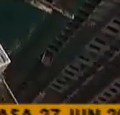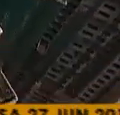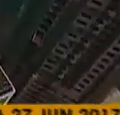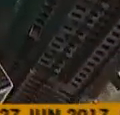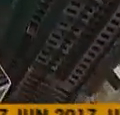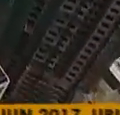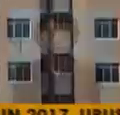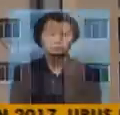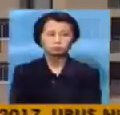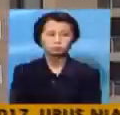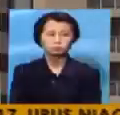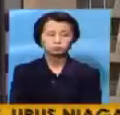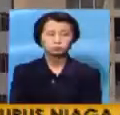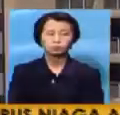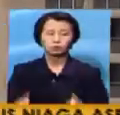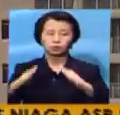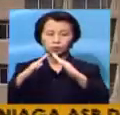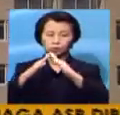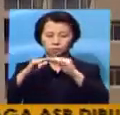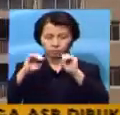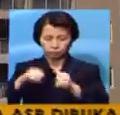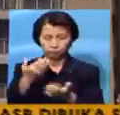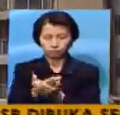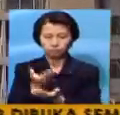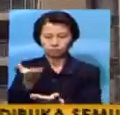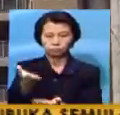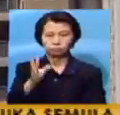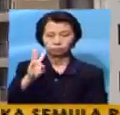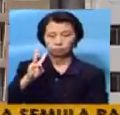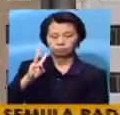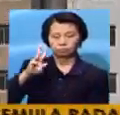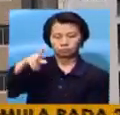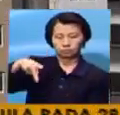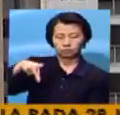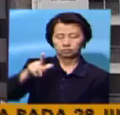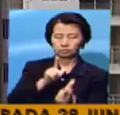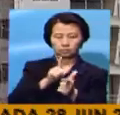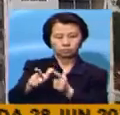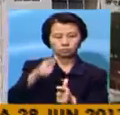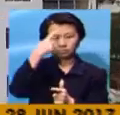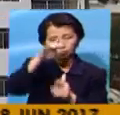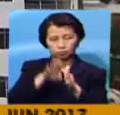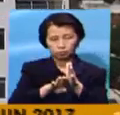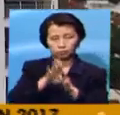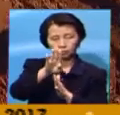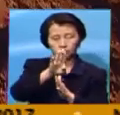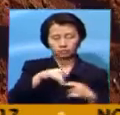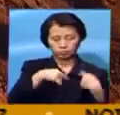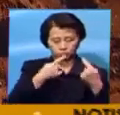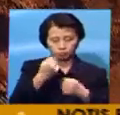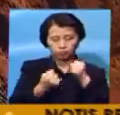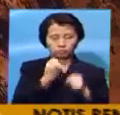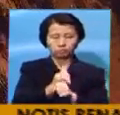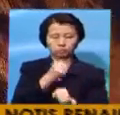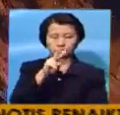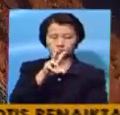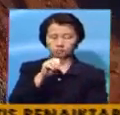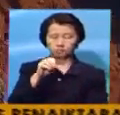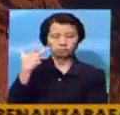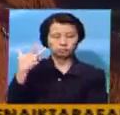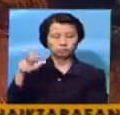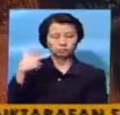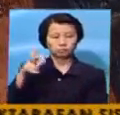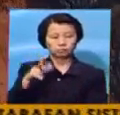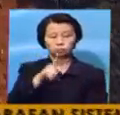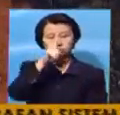senyau rumah mampu milik wilayah Persekutuan rumah WIP yang diluluskan untuk dibangunkan sejak tahun 2013 ternyata